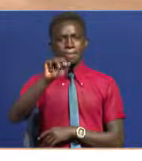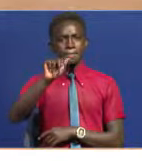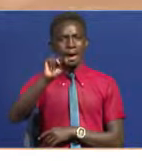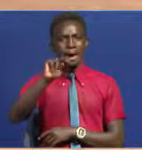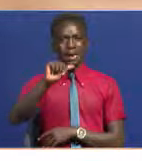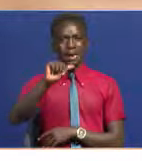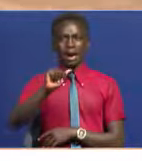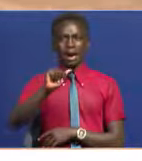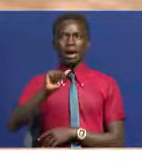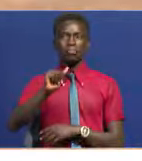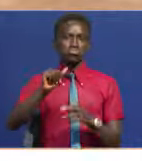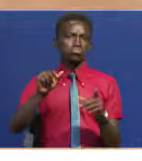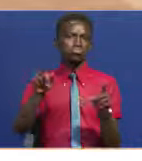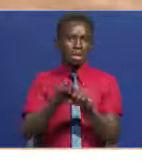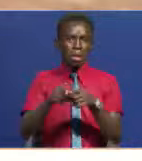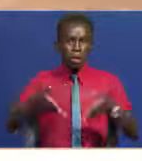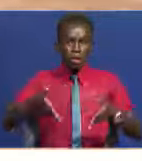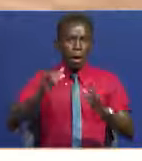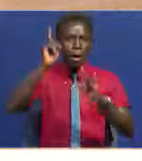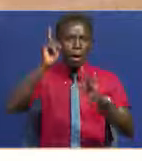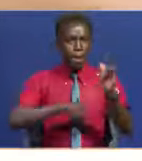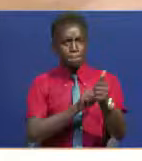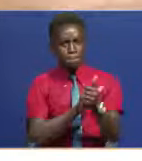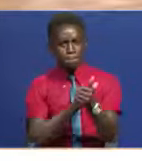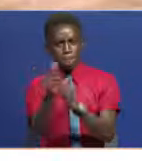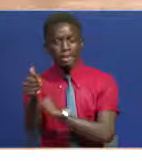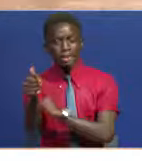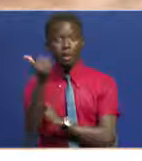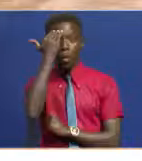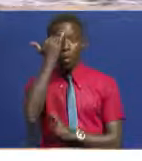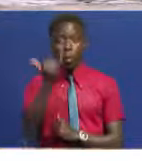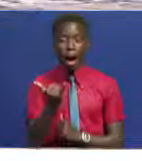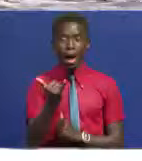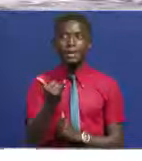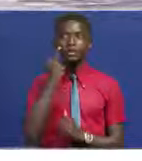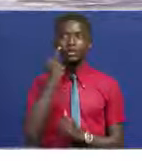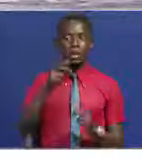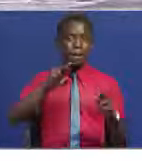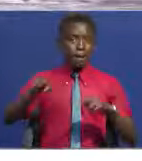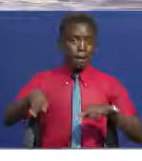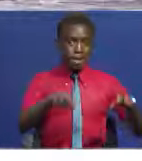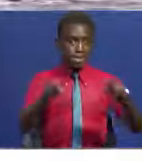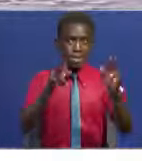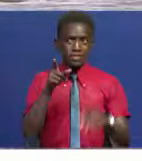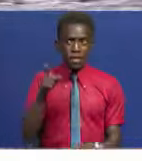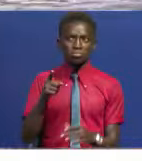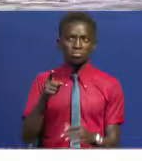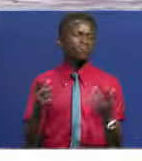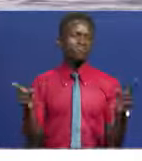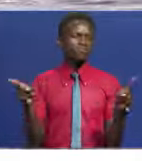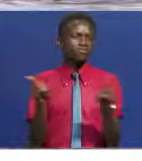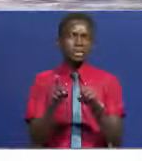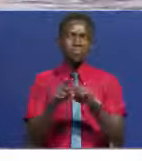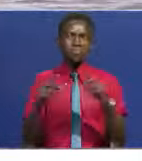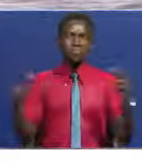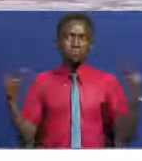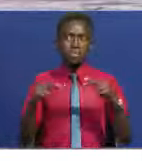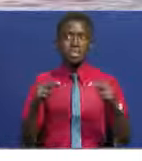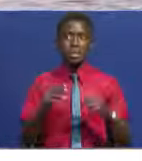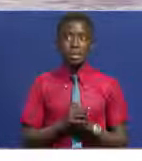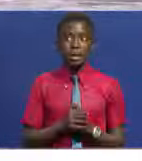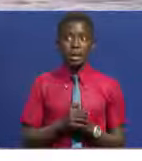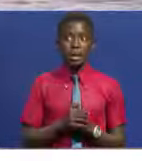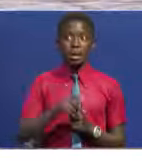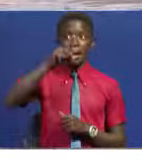zake na kuzamisha daraja la pekee linalounganisha barabara ya Mombasa. Kamishna wa kaunti ndogo ya Athi River Patrick Mwangi